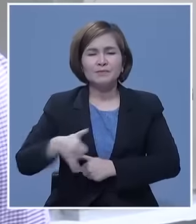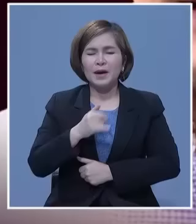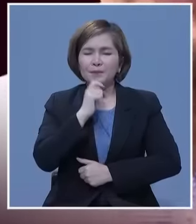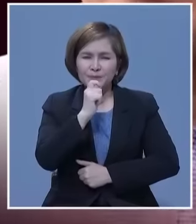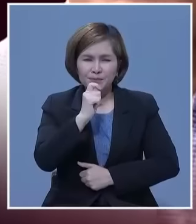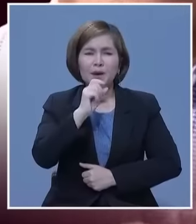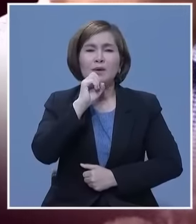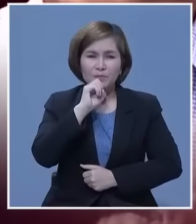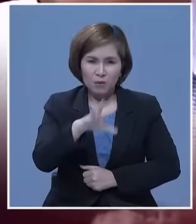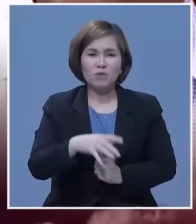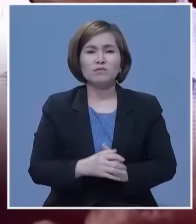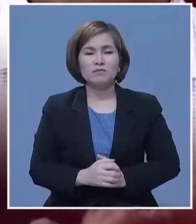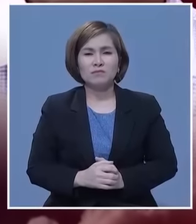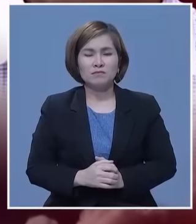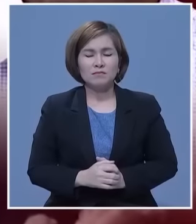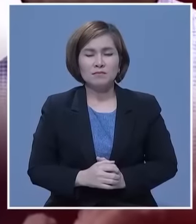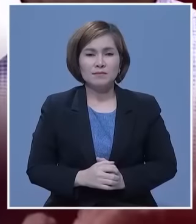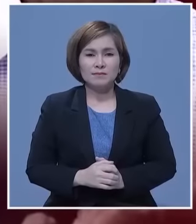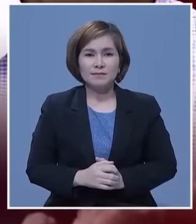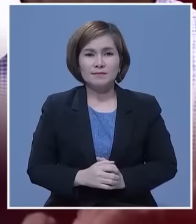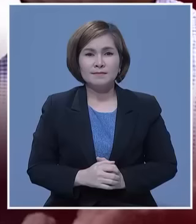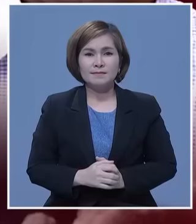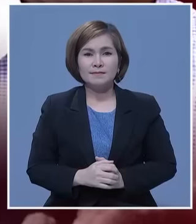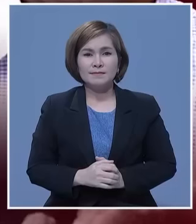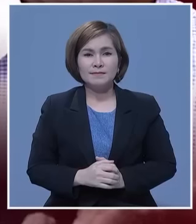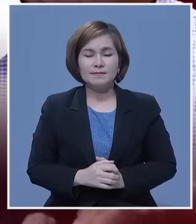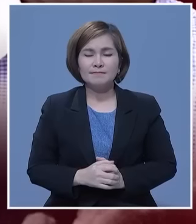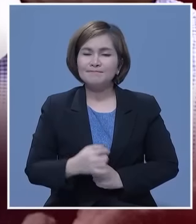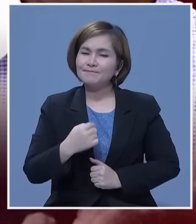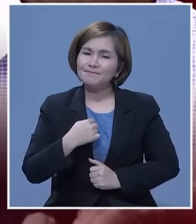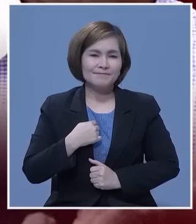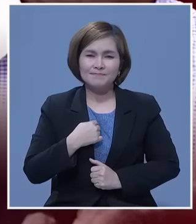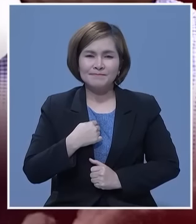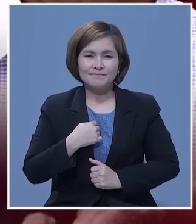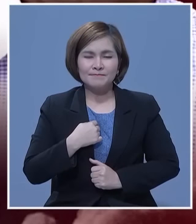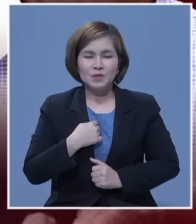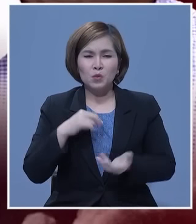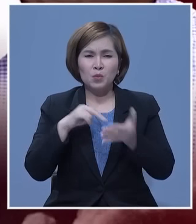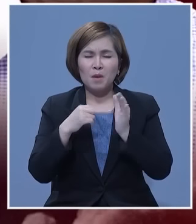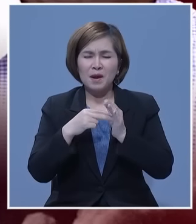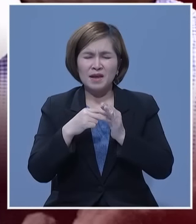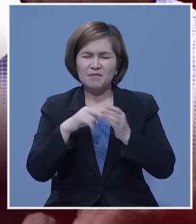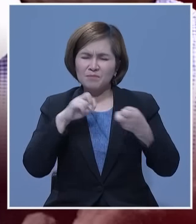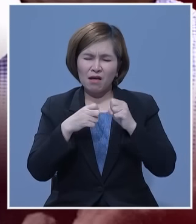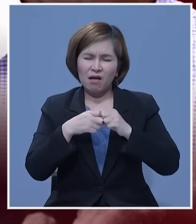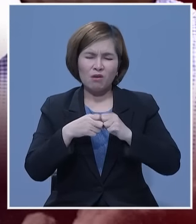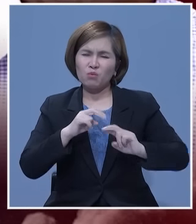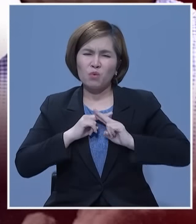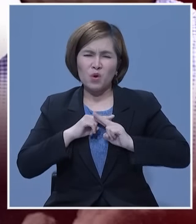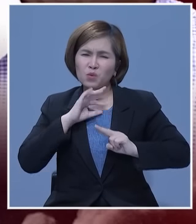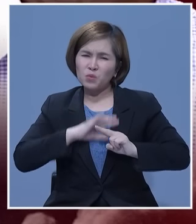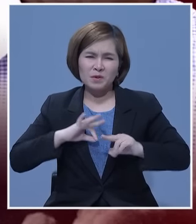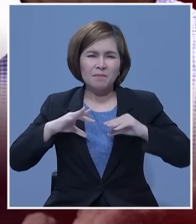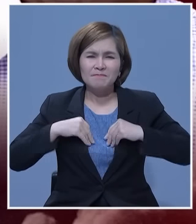หลายคนก็บอกว่าสัมภาษณ์คือดบราม่ามากๆคุณณัฐวุฒิบอกว่าผมไม่สามารถก้าวข้ามขีดจังกับของตัวเองไปได้อ่ะ